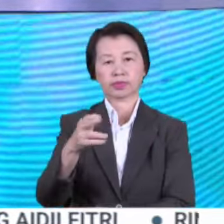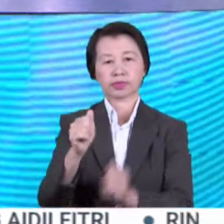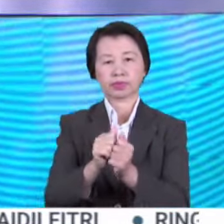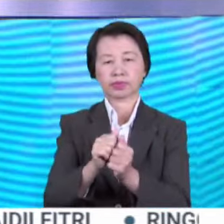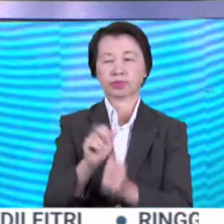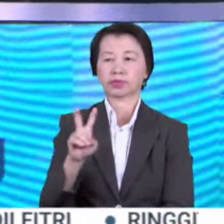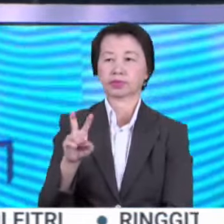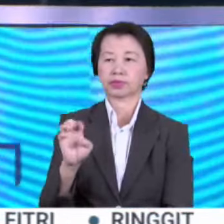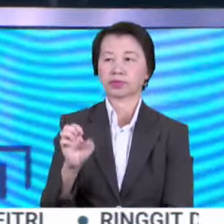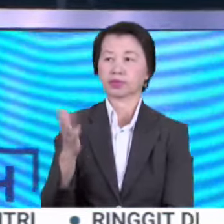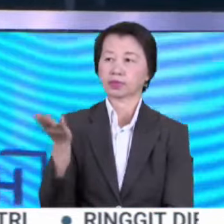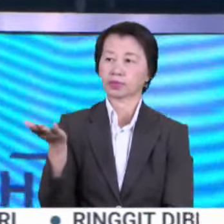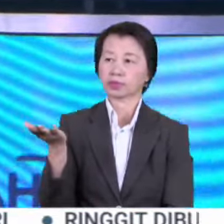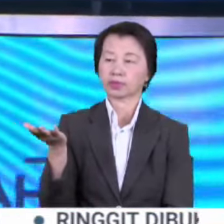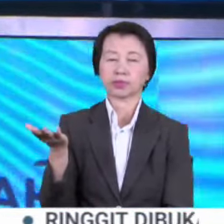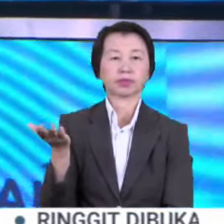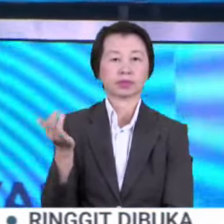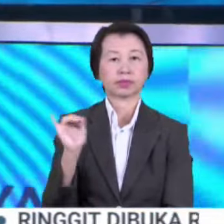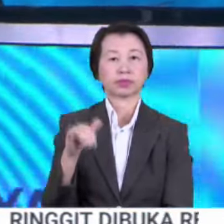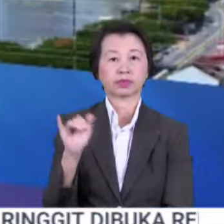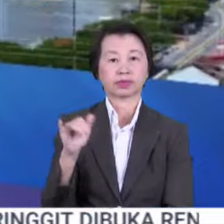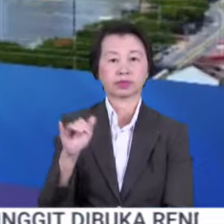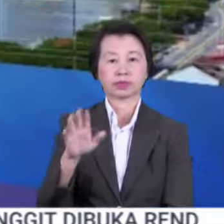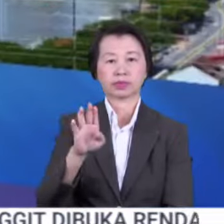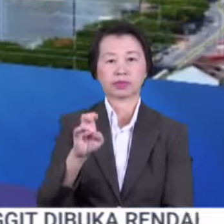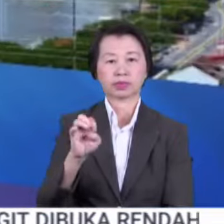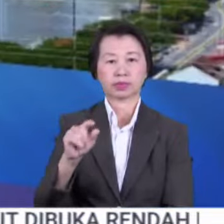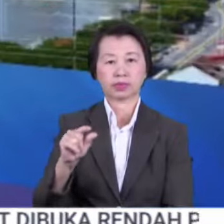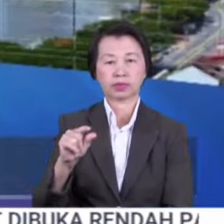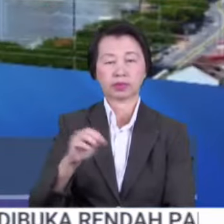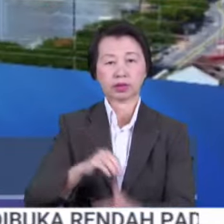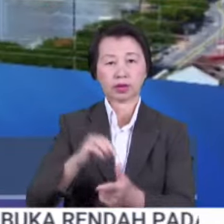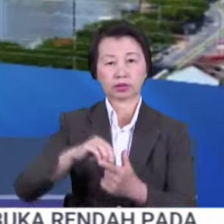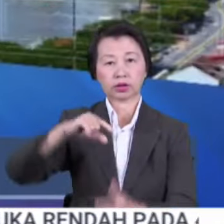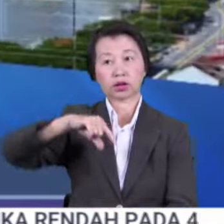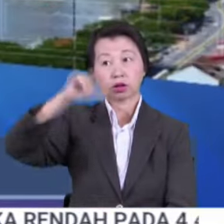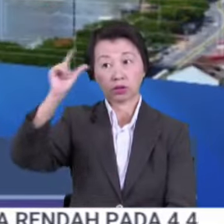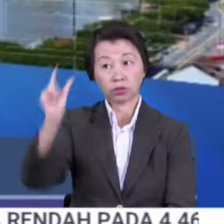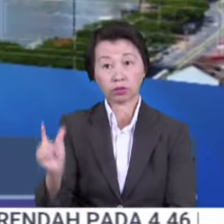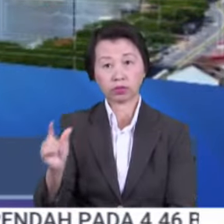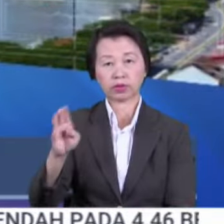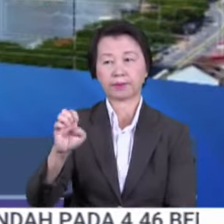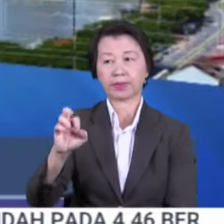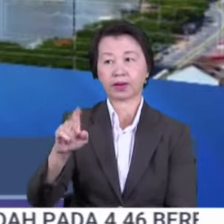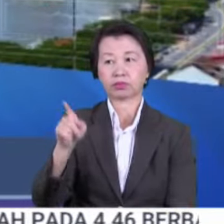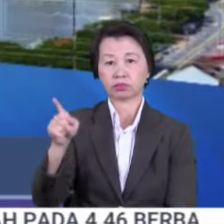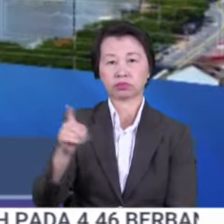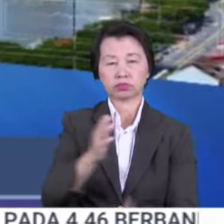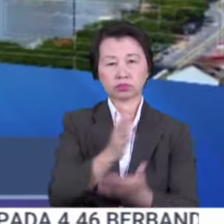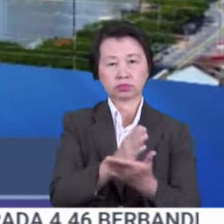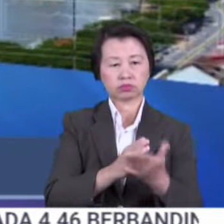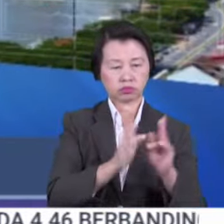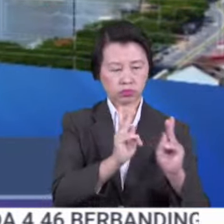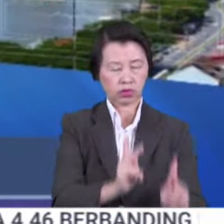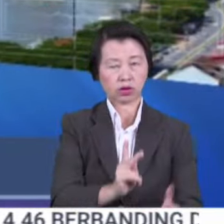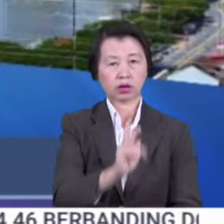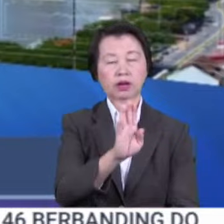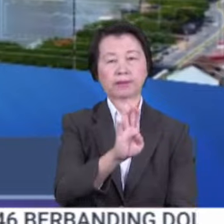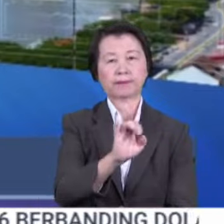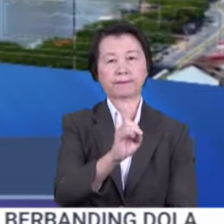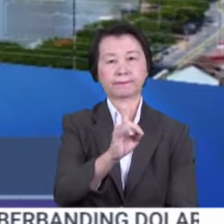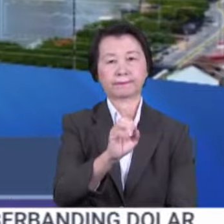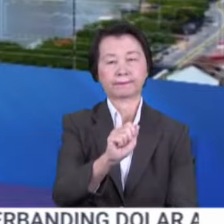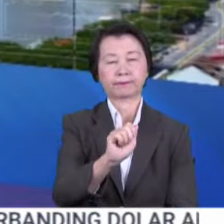samperin Brata atau gunung Brata merupakan Permata bagi suku kaum bidayo khasnya di daerah